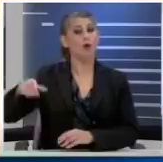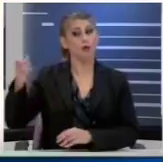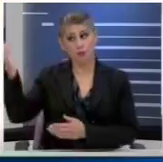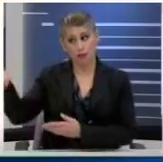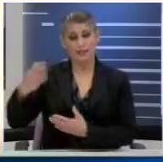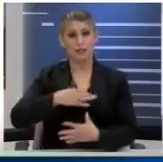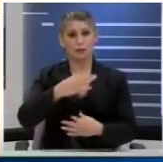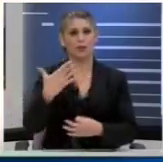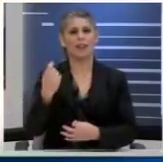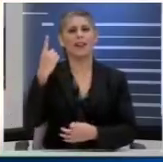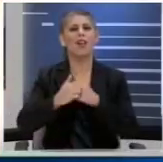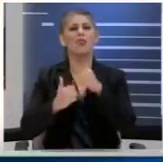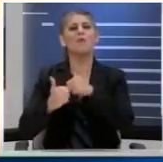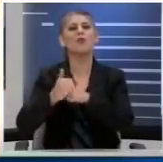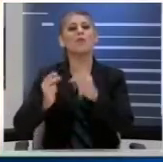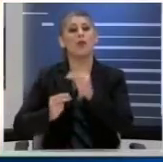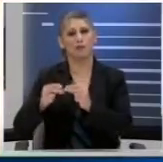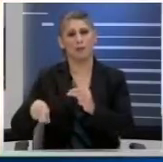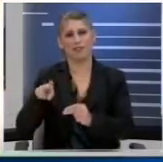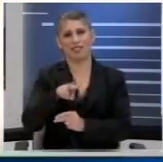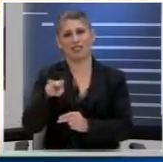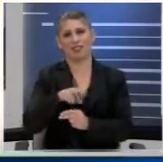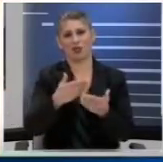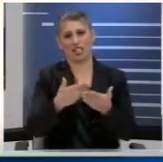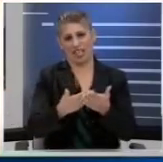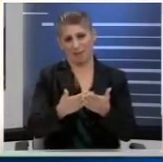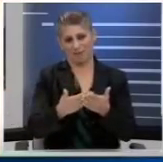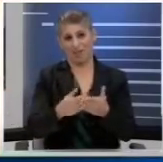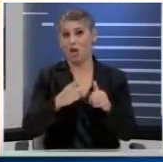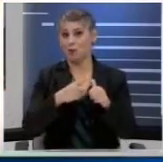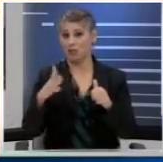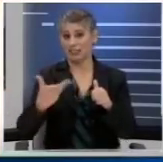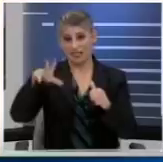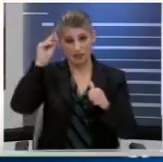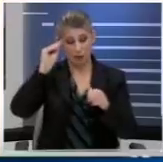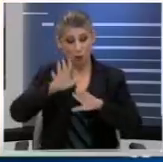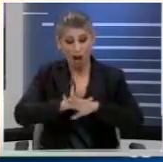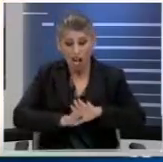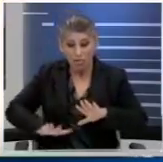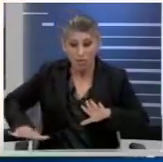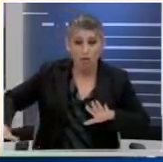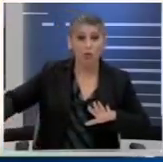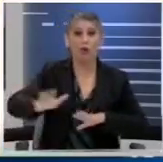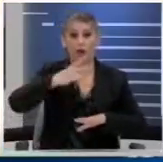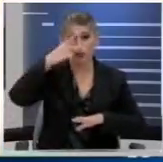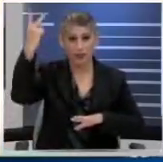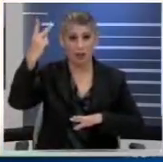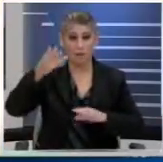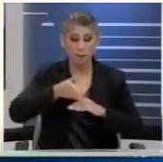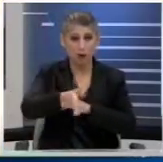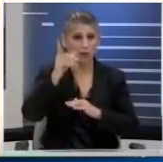δομικό πρόβλημα με αυτά τα δύο στοιχεία. Αφενός διότι αντιλαμβάνεστε το καθολικό δικαίωμα πρόσβασης στη γνώση ως